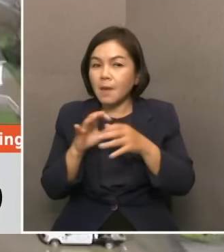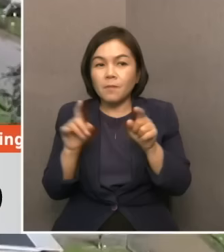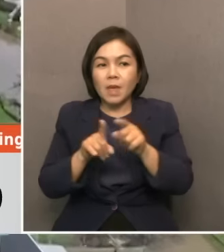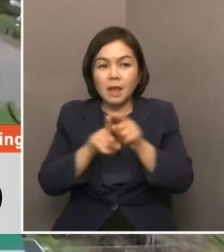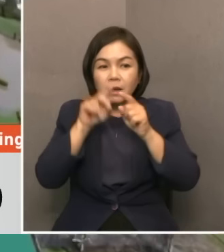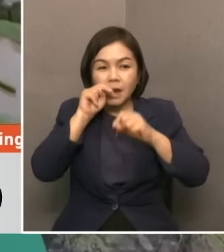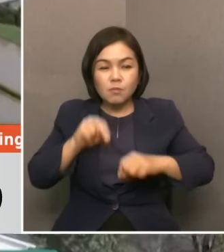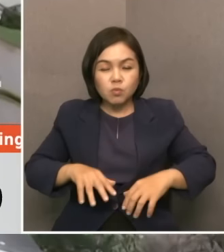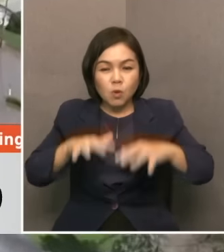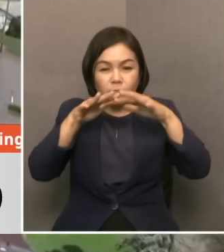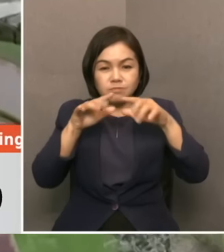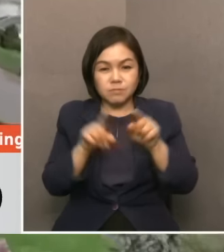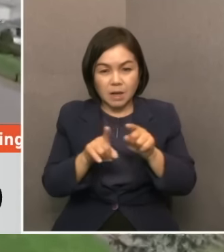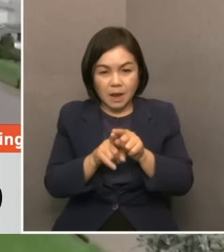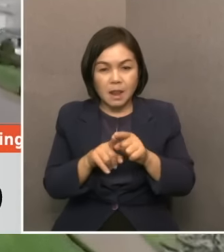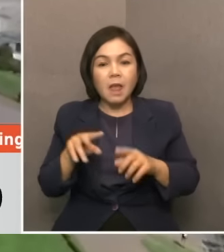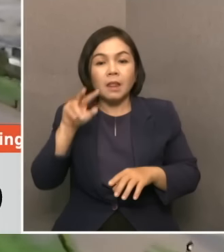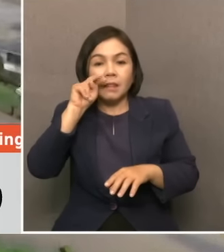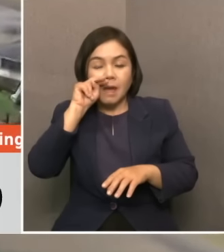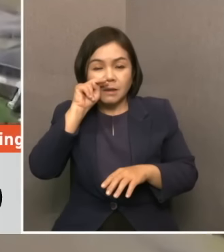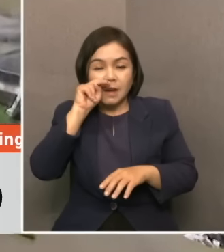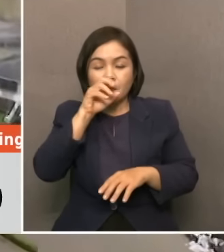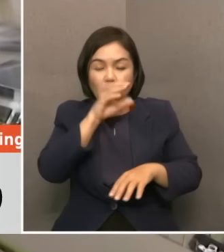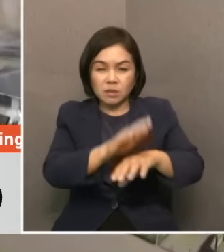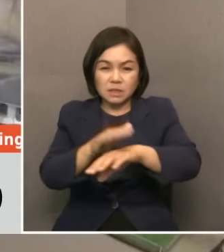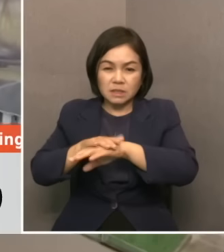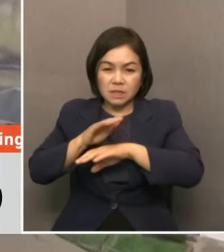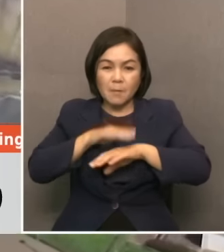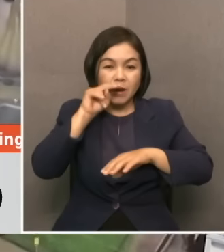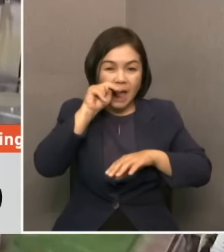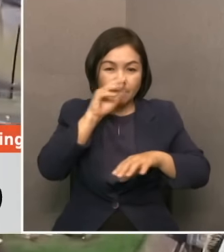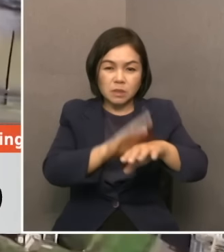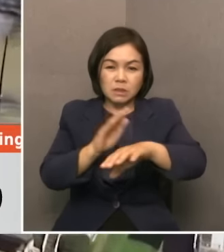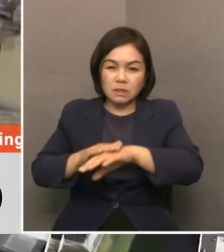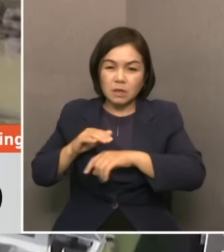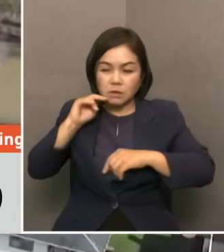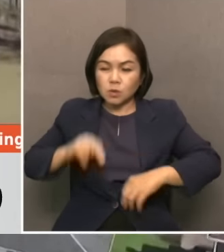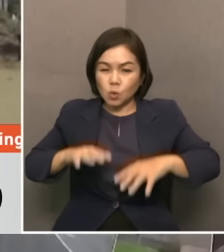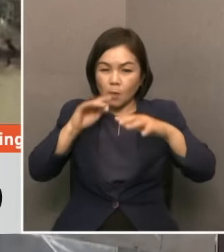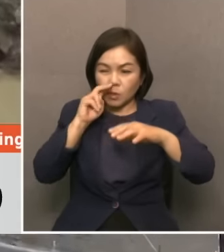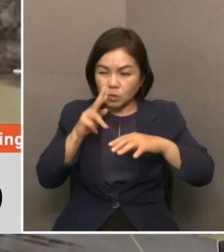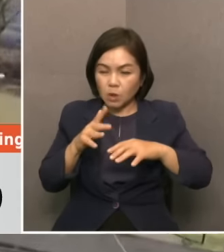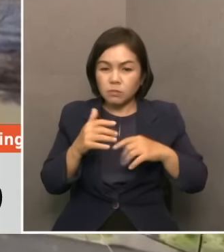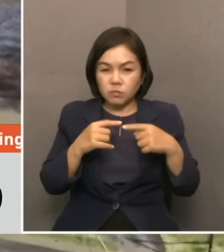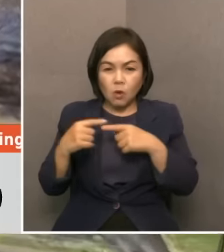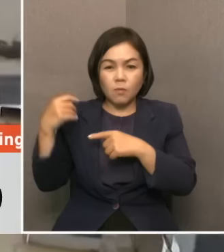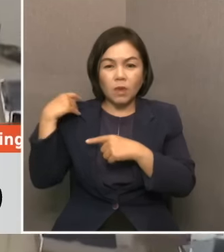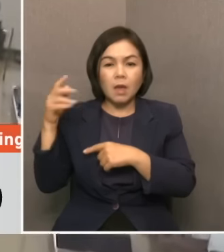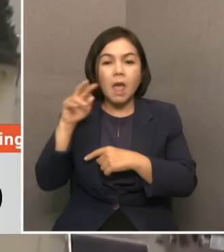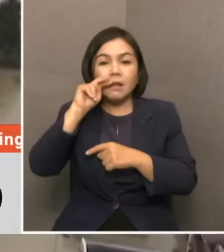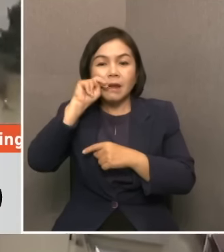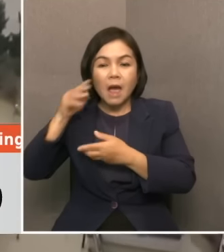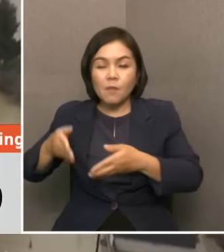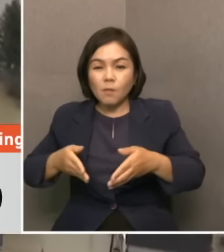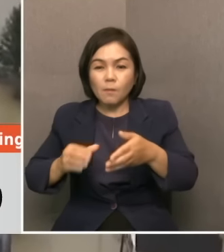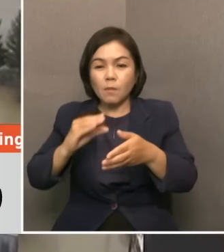ใต้น้ำหมดเลยค่ะหน่วยดับเพลิงก็ยังเตือนประชาชนให้ระวังน้ำท่วมระดับปานกลางอย่างต่อเนื่องเนื่องจากคาดการณ์ว่าแม่น้ำโอไฮโ